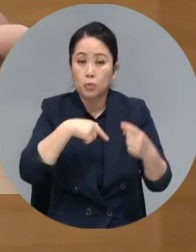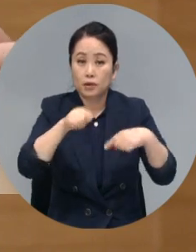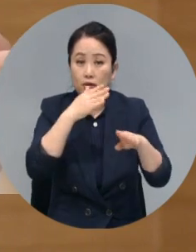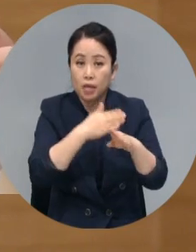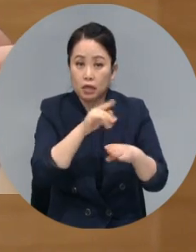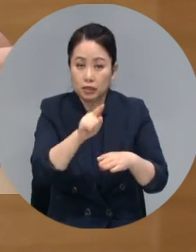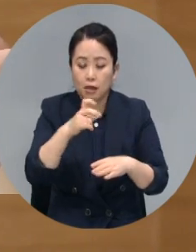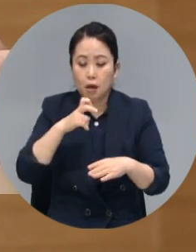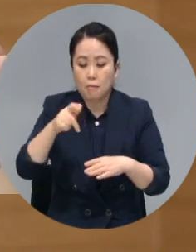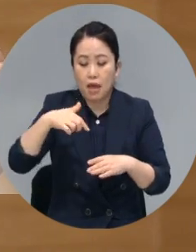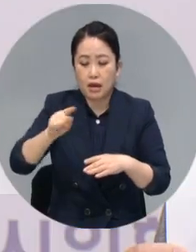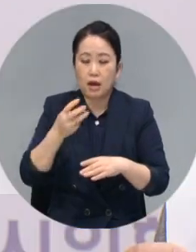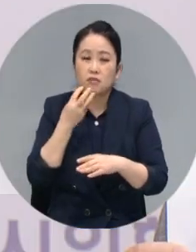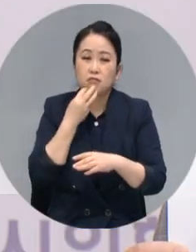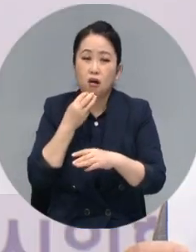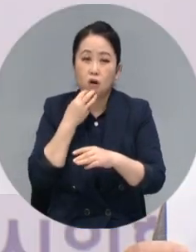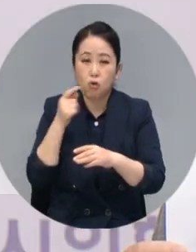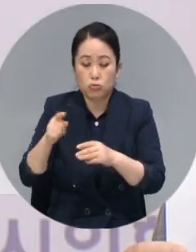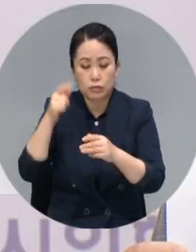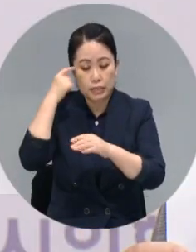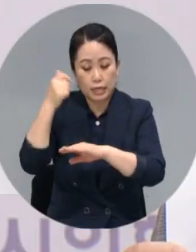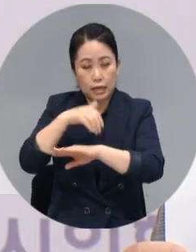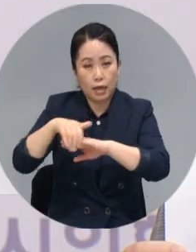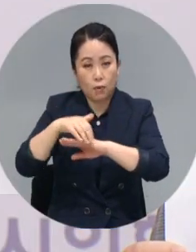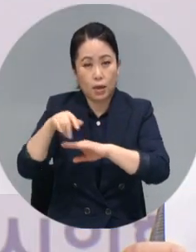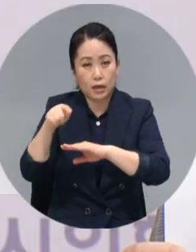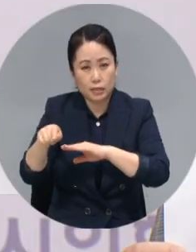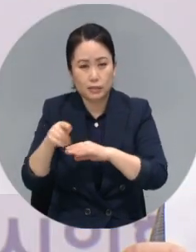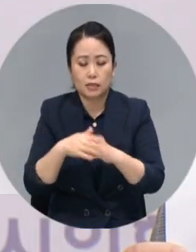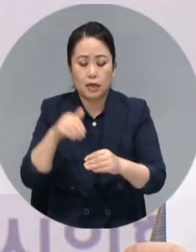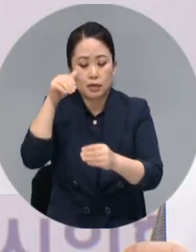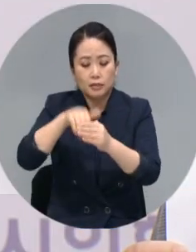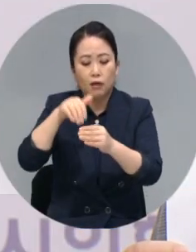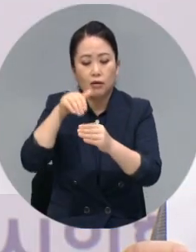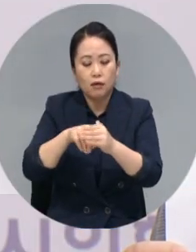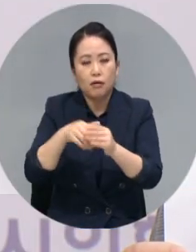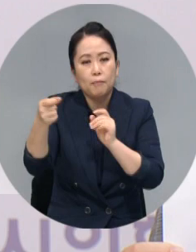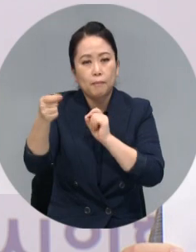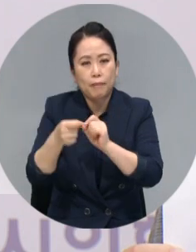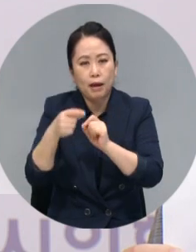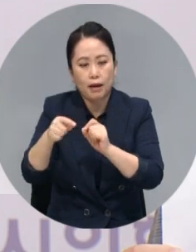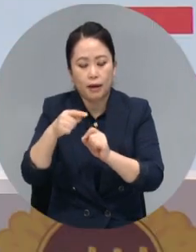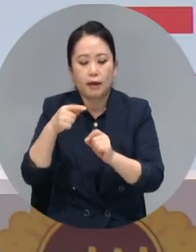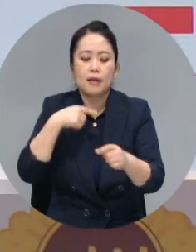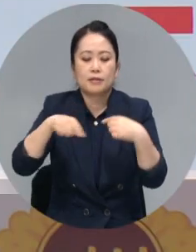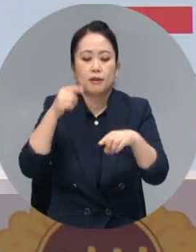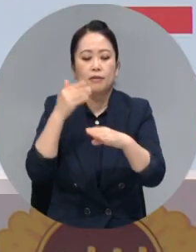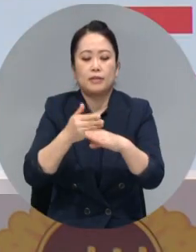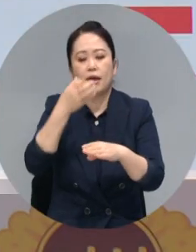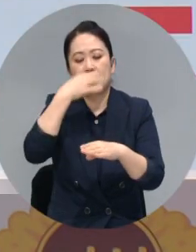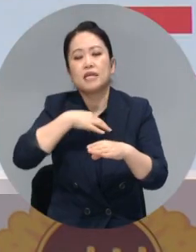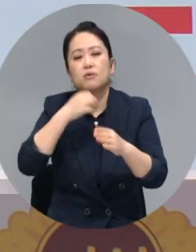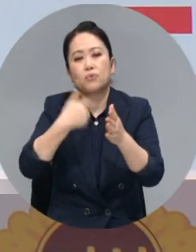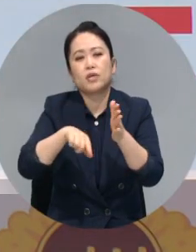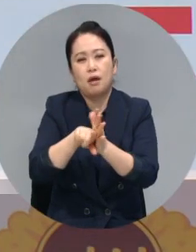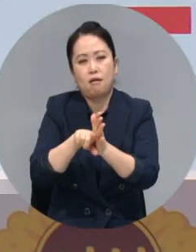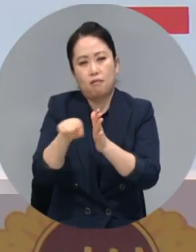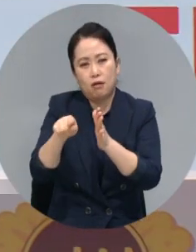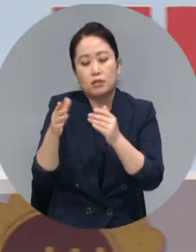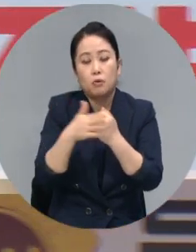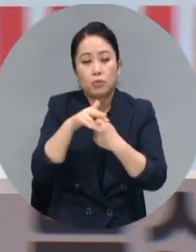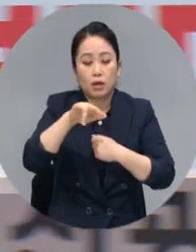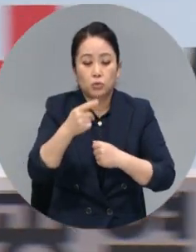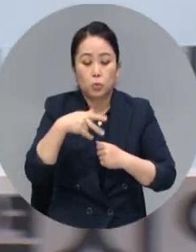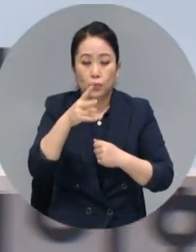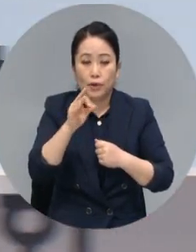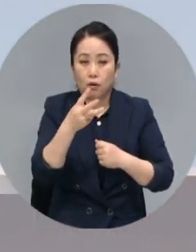구상이 총선을 앞두고 당리 당략 차원에서 제기된 것이라며 조경태 국회의원 등 지역 정치인들이 찬성 입장을